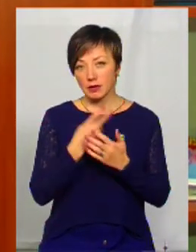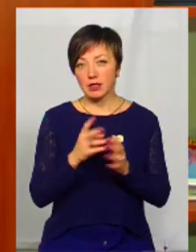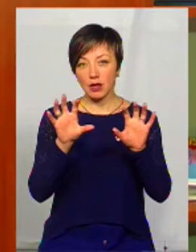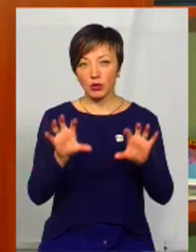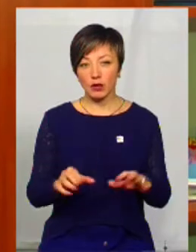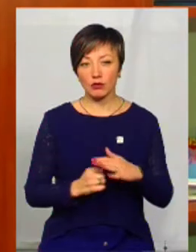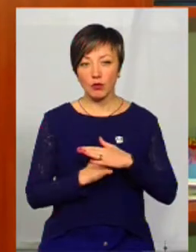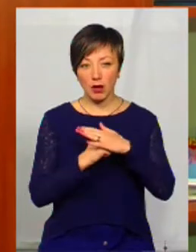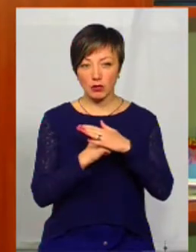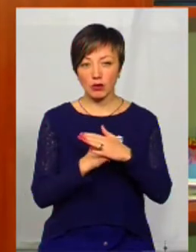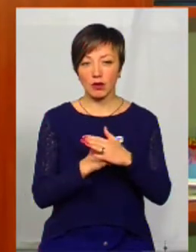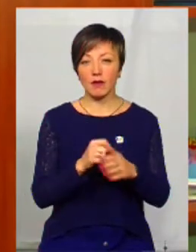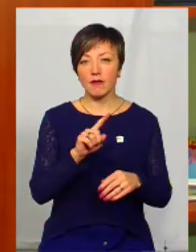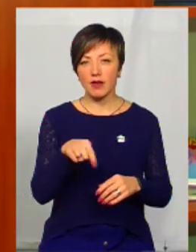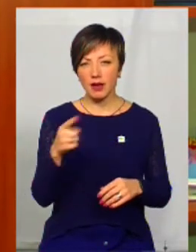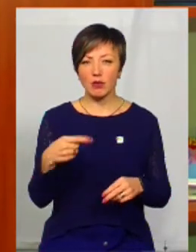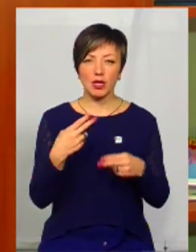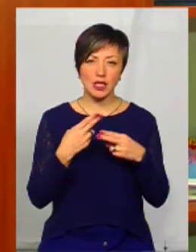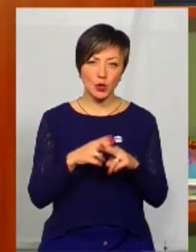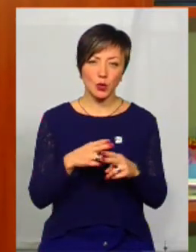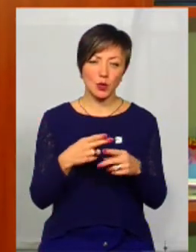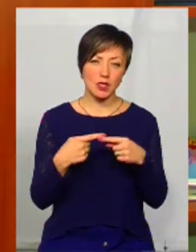базу, от, вимоги, інструкції,